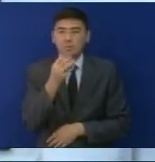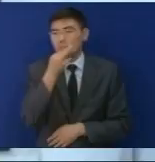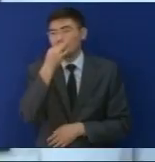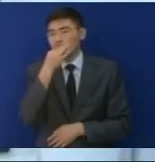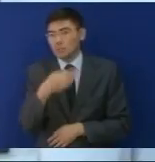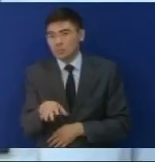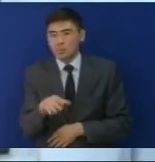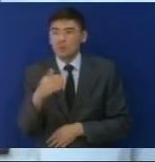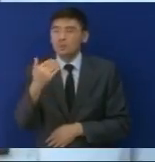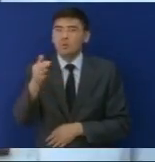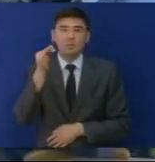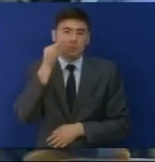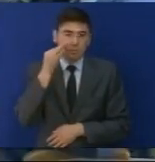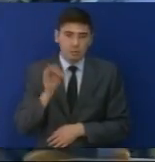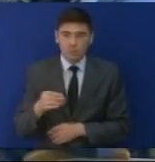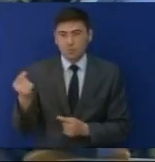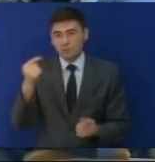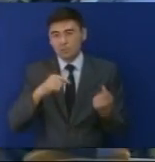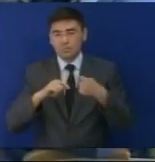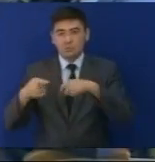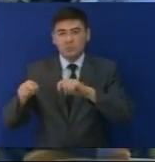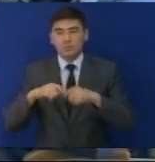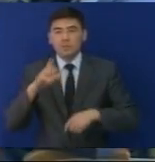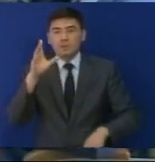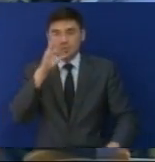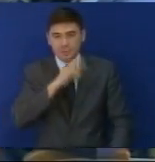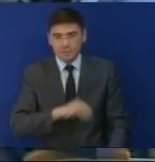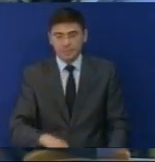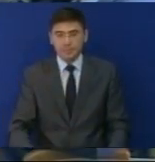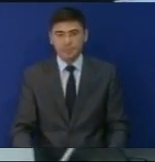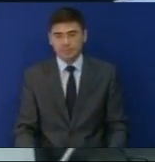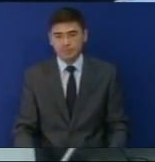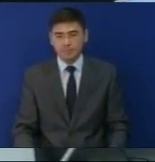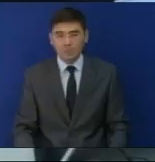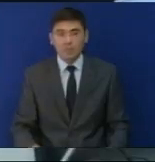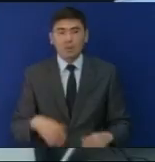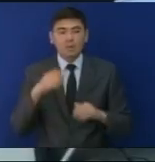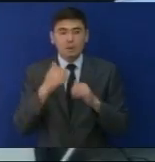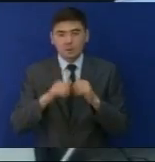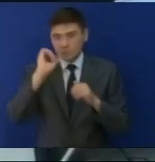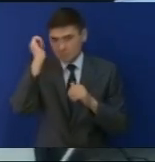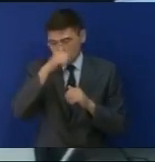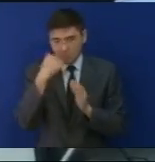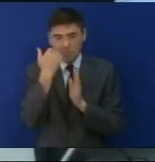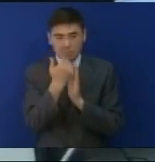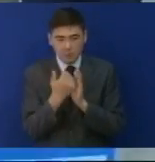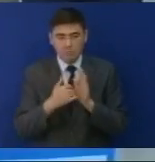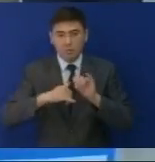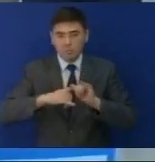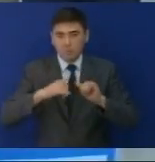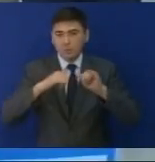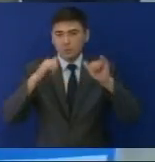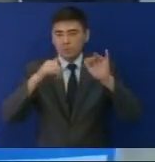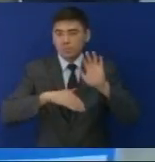беспрепятственно обмениваться студенчеством. Разработанные турецкими партнерами компетенции будут усложняться из года в год. Как подчеркнул в своем выступлении